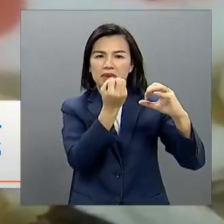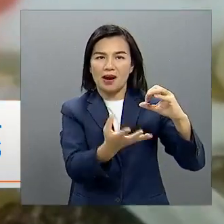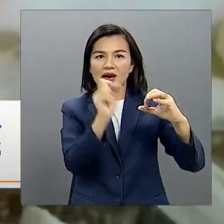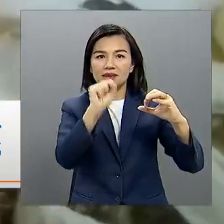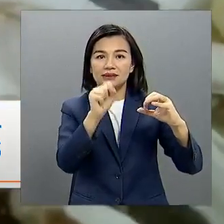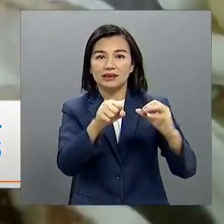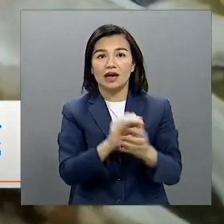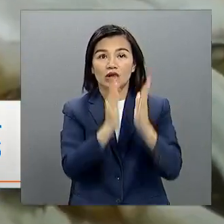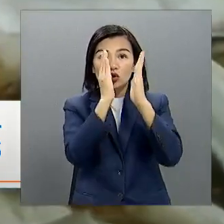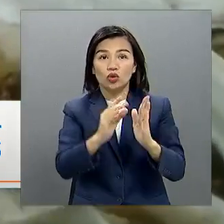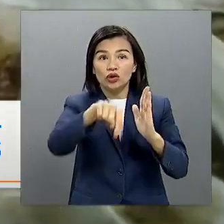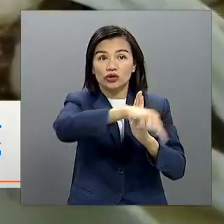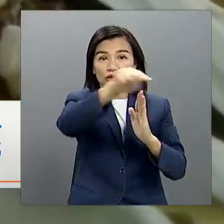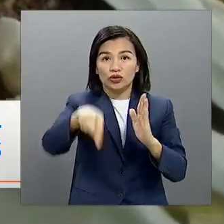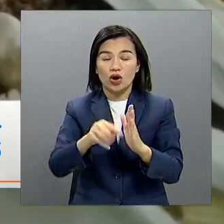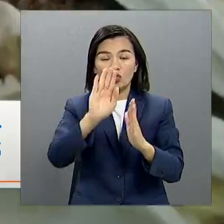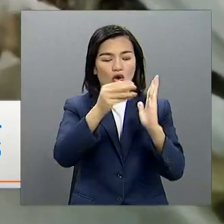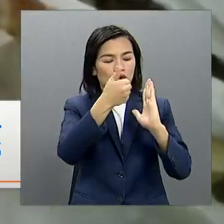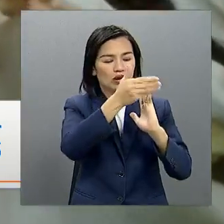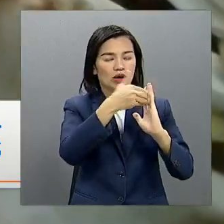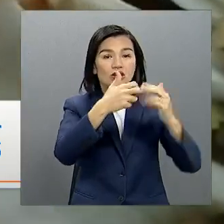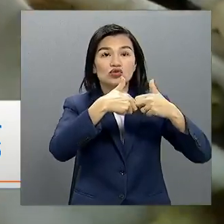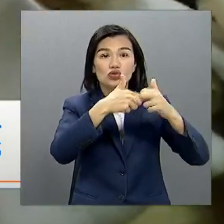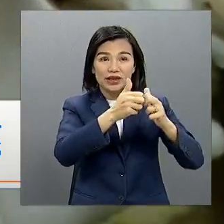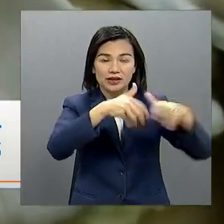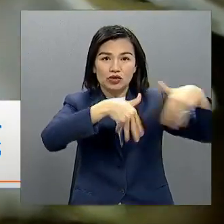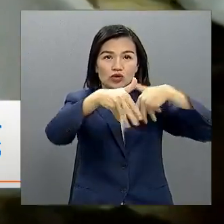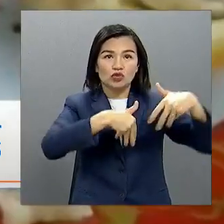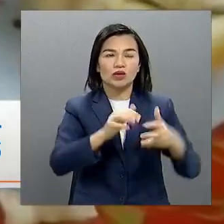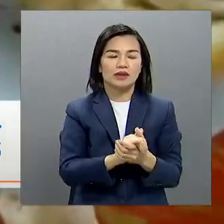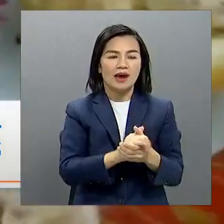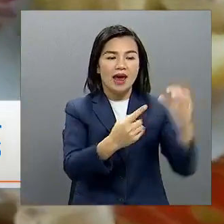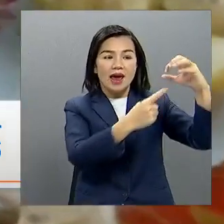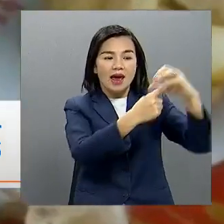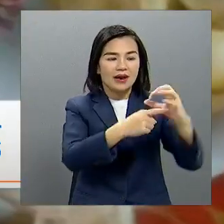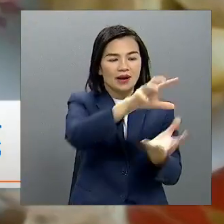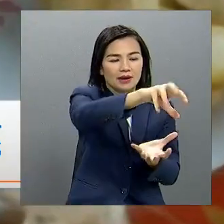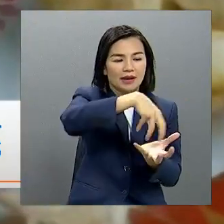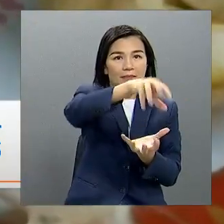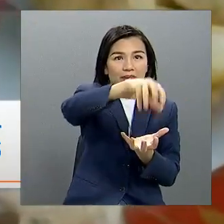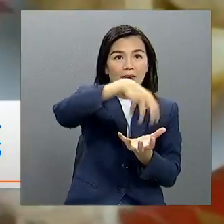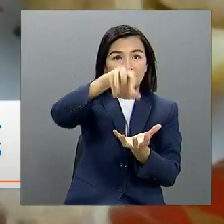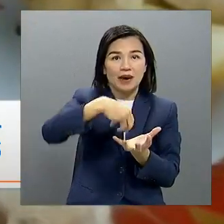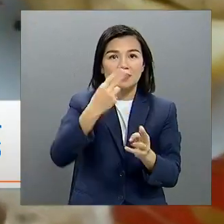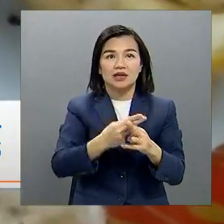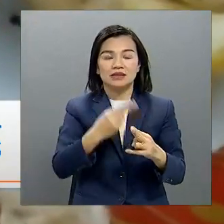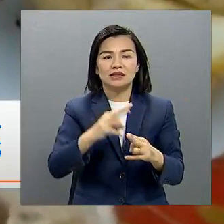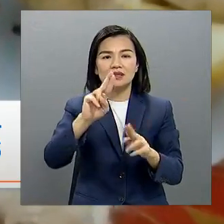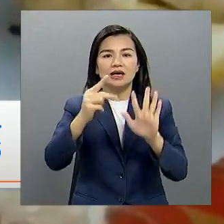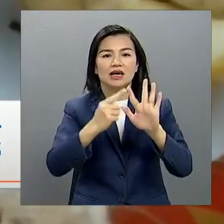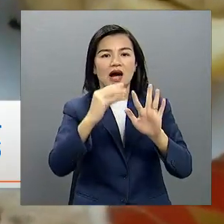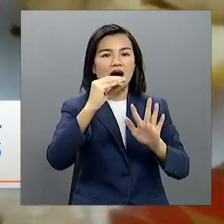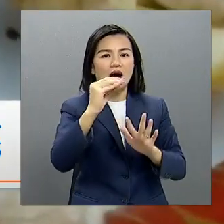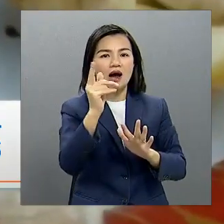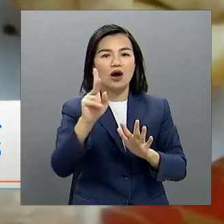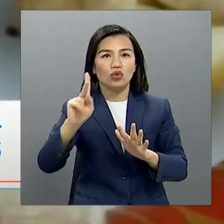าเกาะอำเภอเมืองจังหวัดสุรินทร์ก็เลยออกไปเก็บเห็ดป่านานาชนิดมาขายสร้างรายได้เสริมอันนี้คือเห็ดระโงกสีขาวแล้วก็เห็ดระโงกสีเหลื